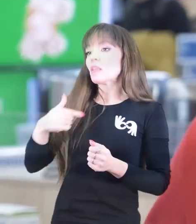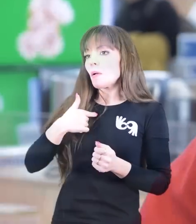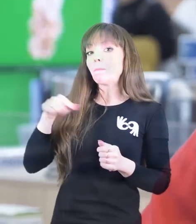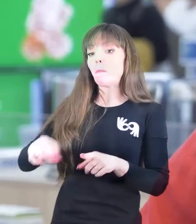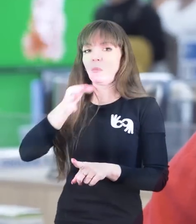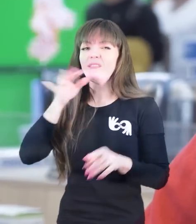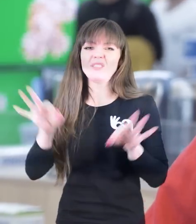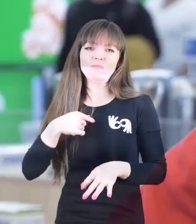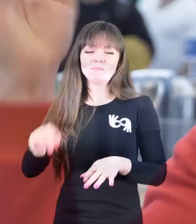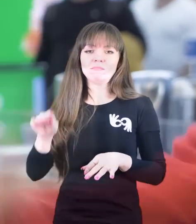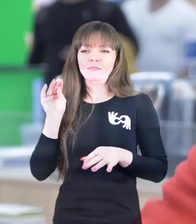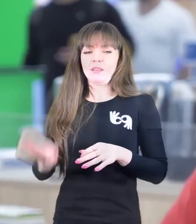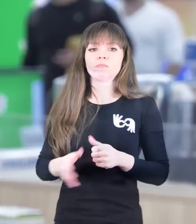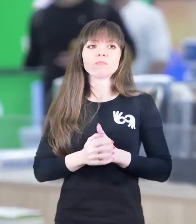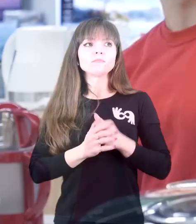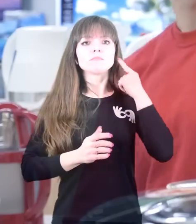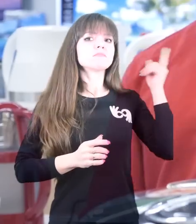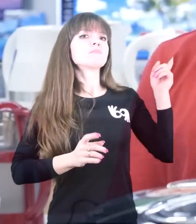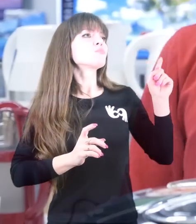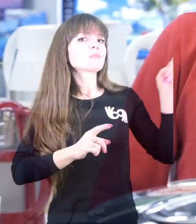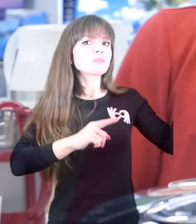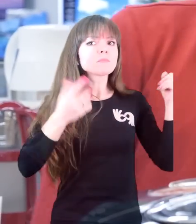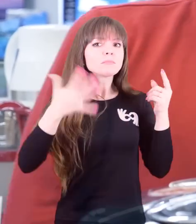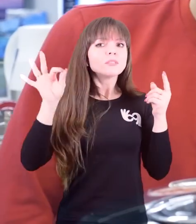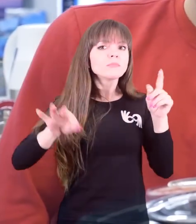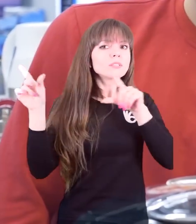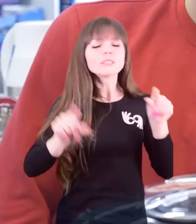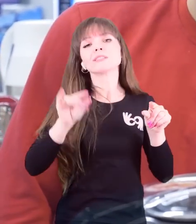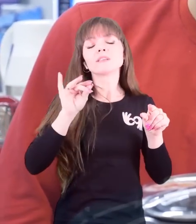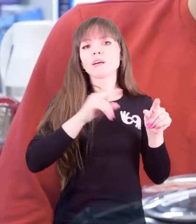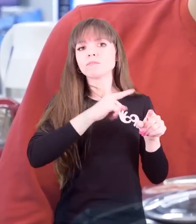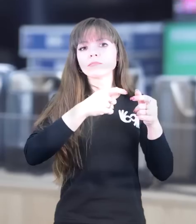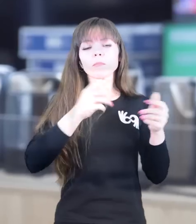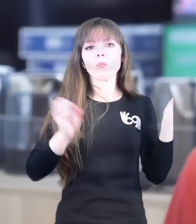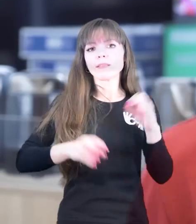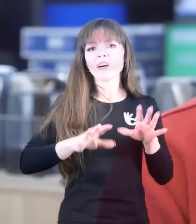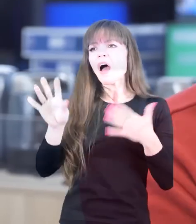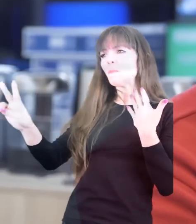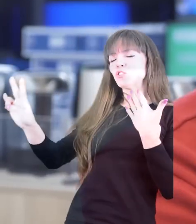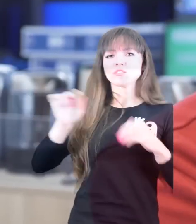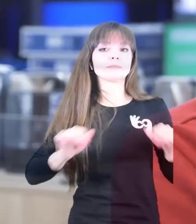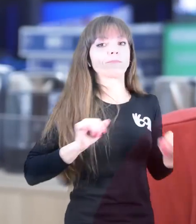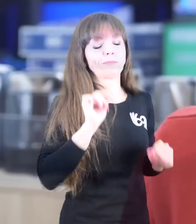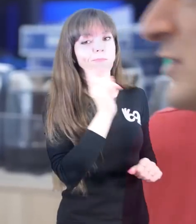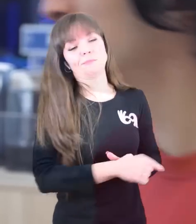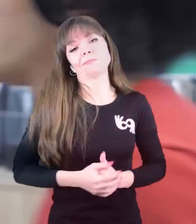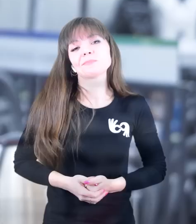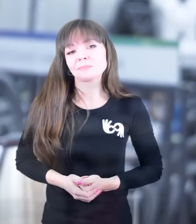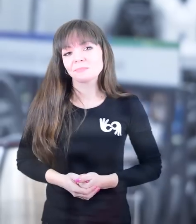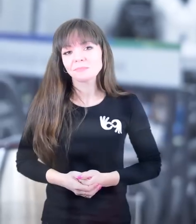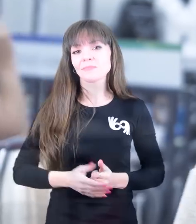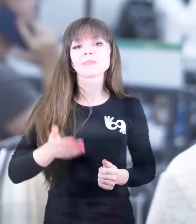что? Она мне первой понравилась, я ее беру, точняк. Осталась последняя мультиварка по 50% скидке. Так это вы пока подождите. Что